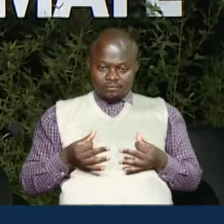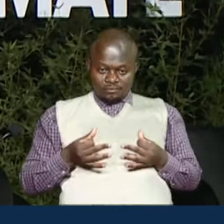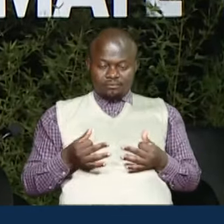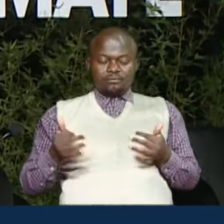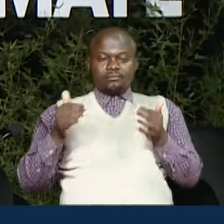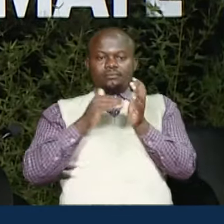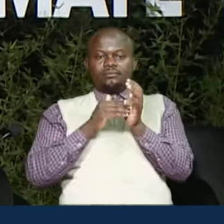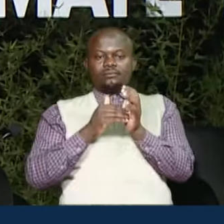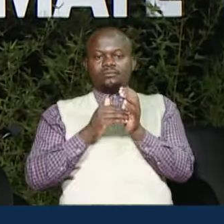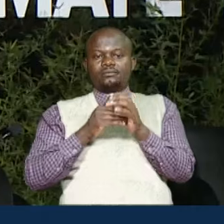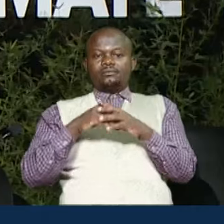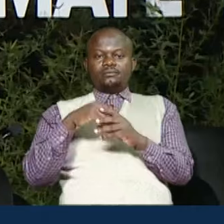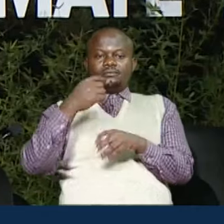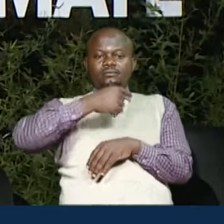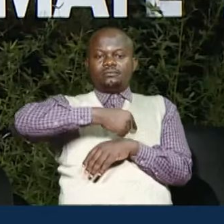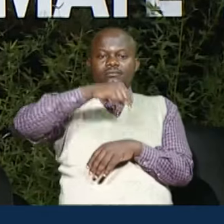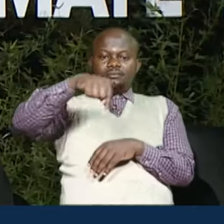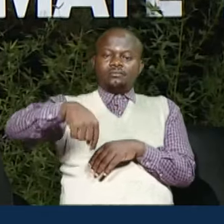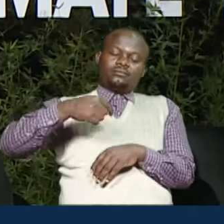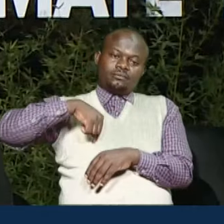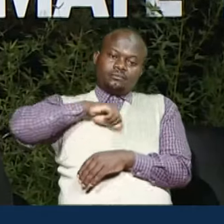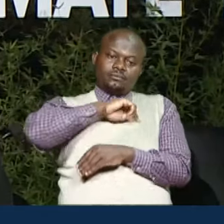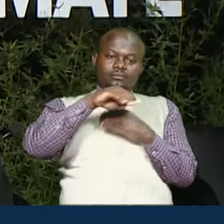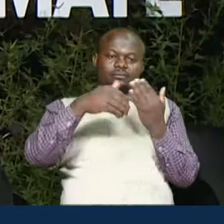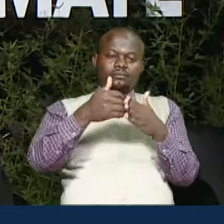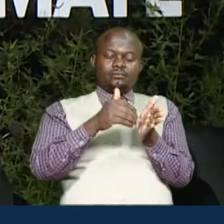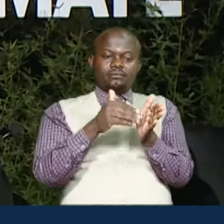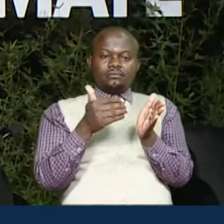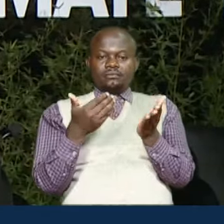kuba n'uyu munsi dufite